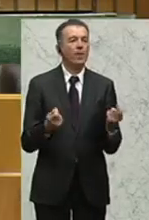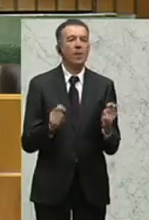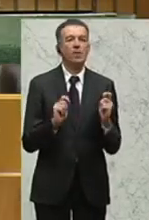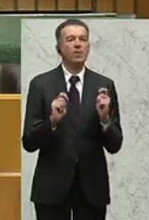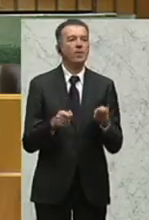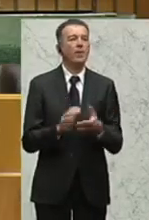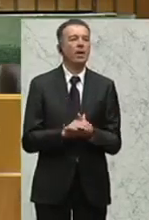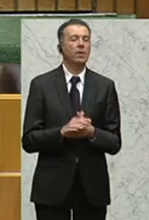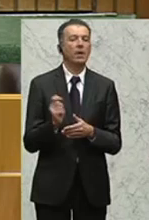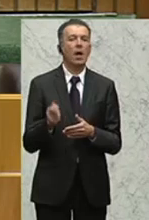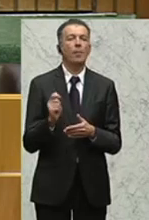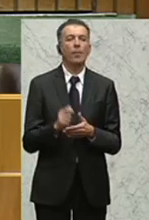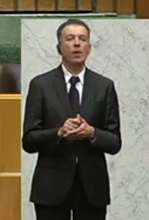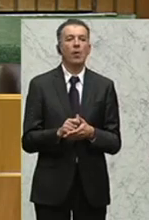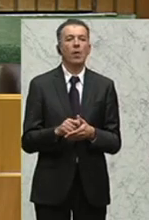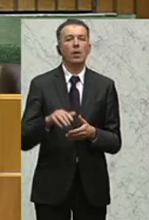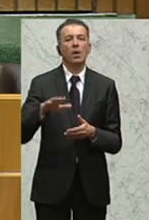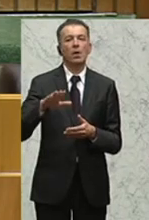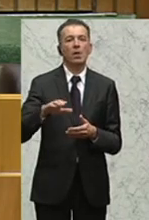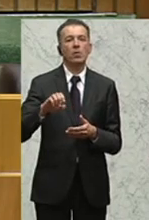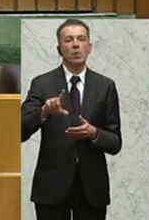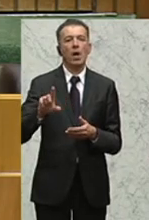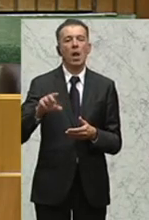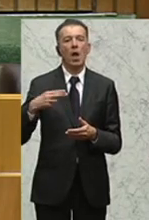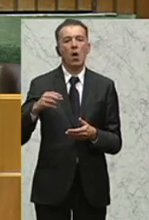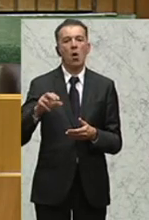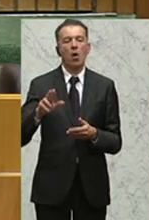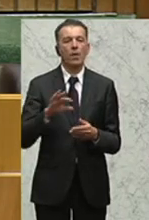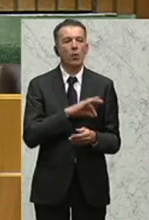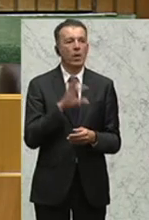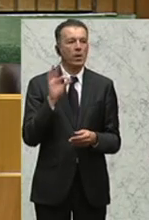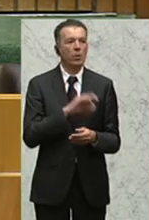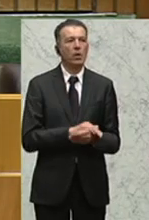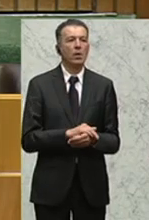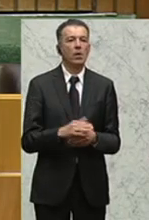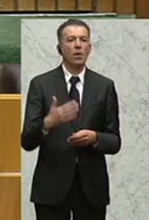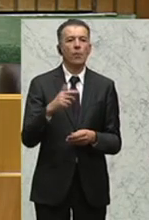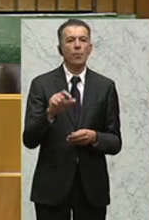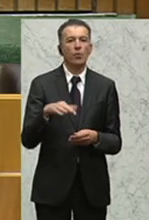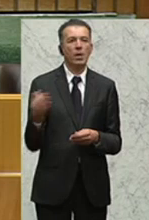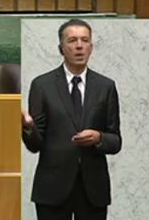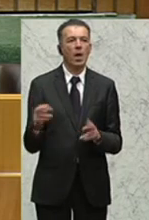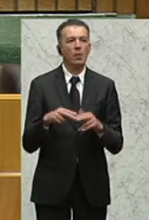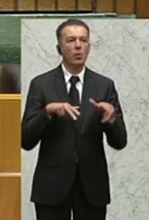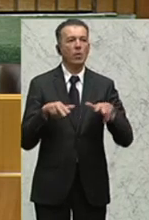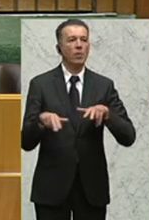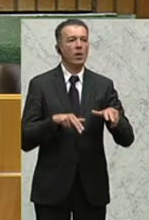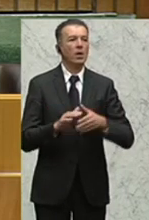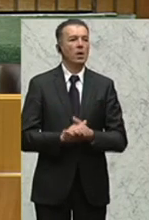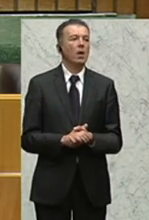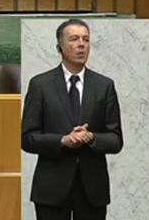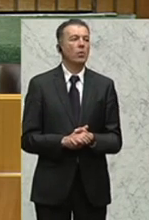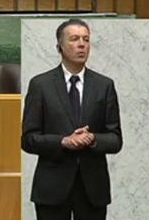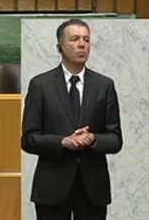Entschließungsantrag der Abgeordneten Schellhorn Kolleginnen und Kollegen betreffend 500 Tage Bundesregierung